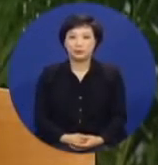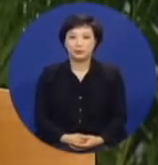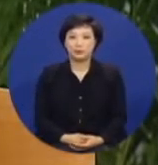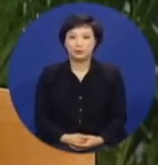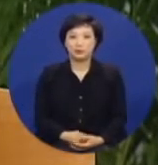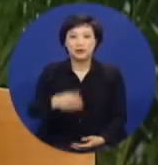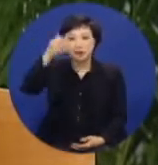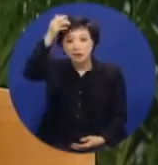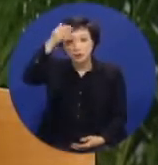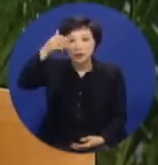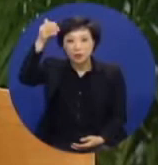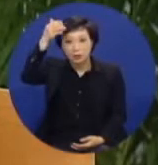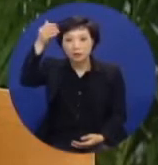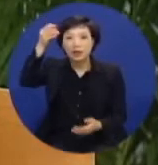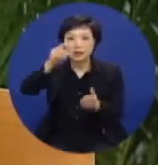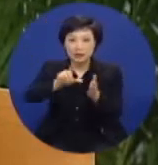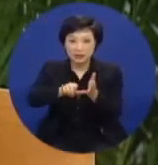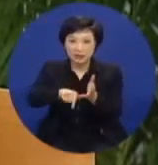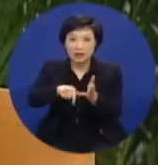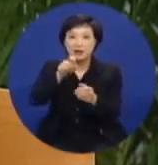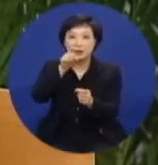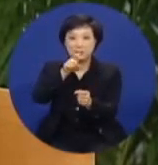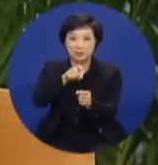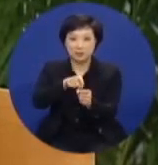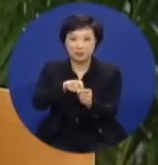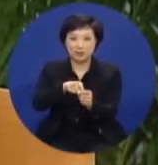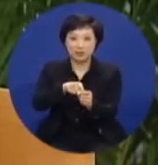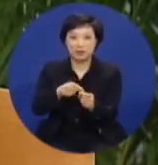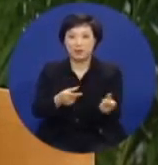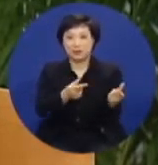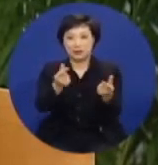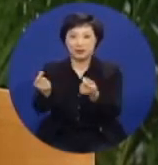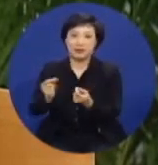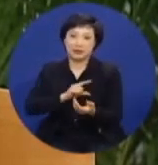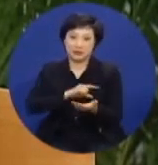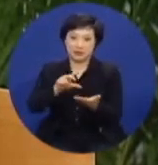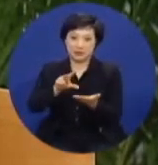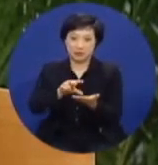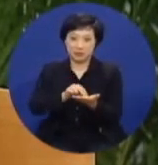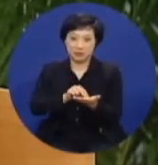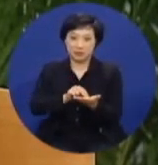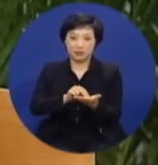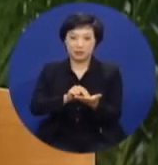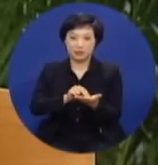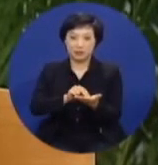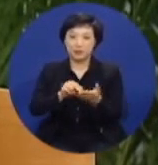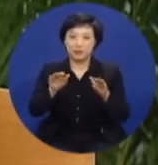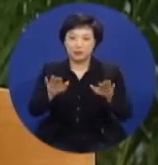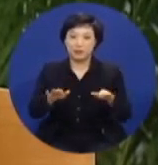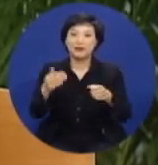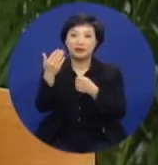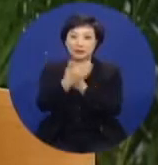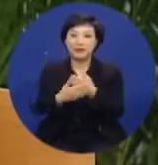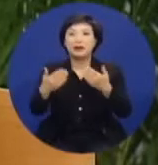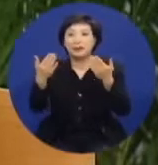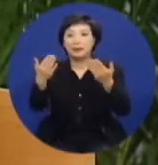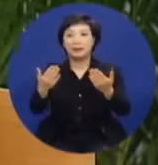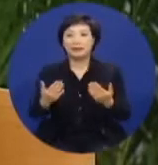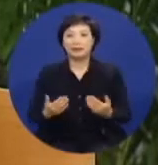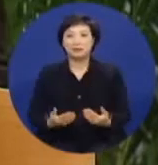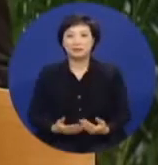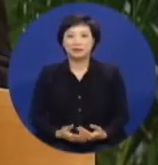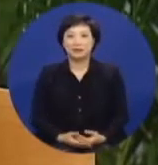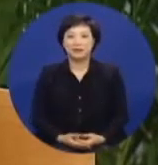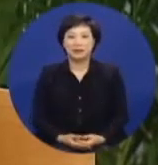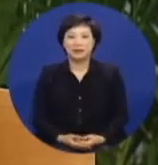영혼의 때를 위하여 쭉 와 같은 제목으로 의미 나눌 때